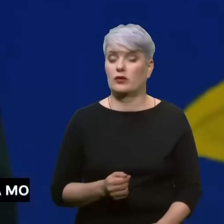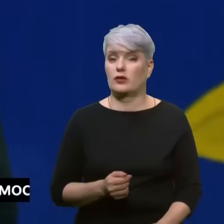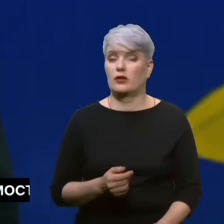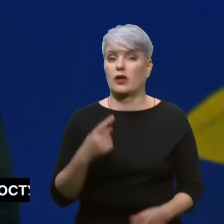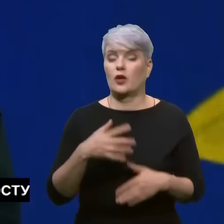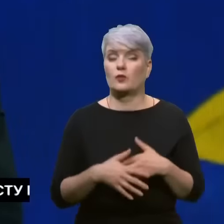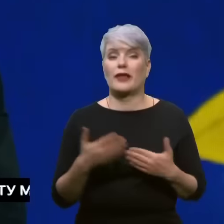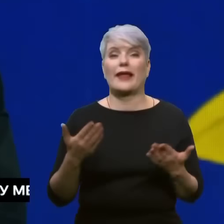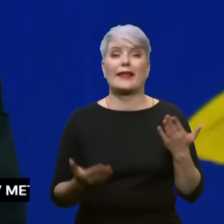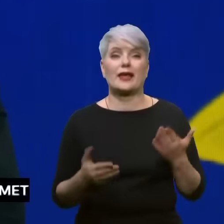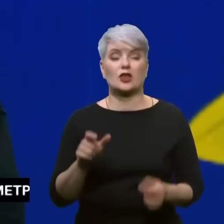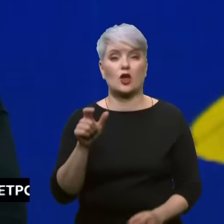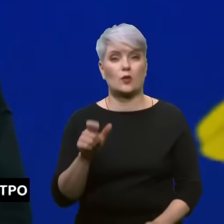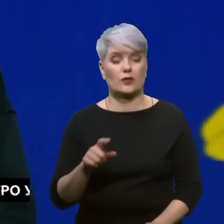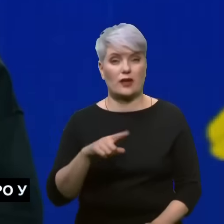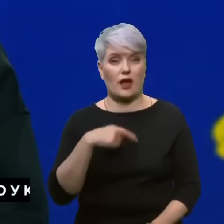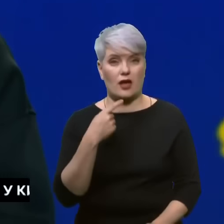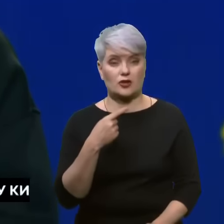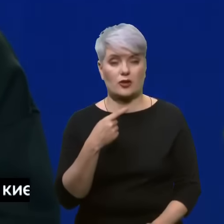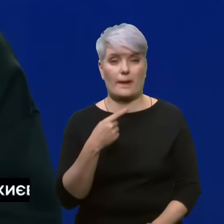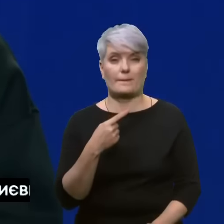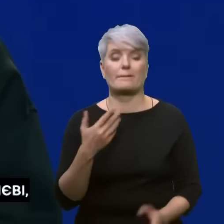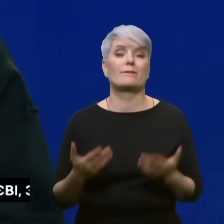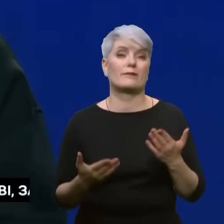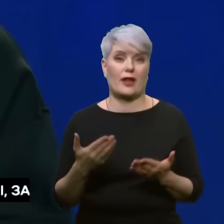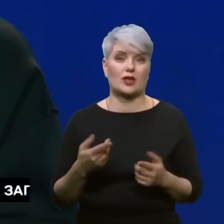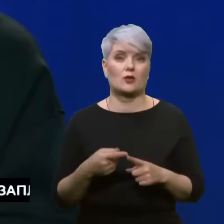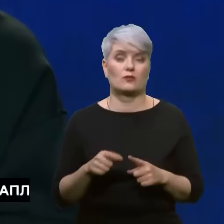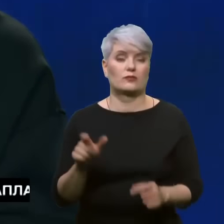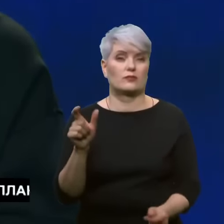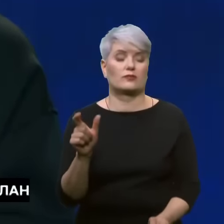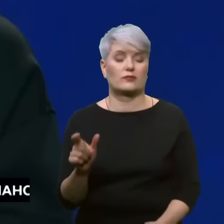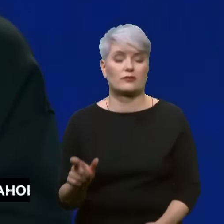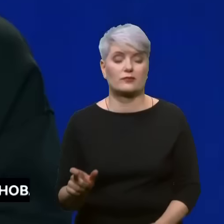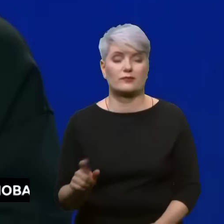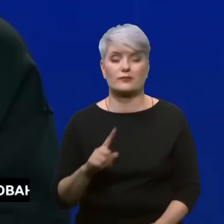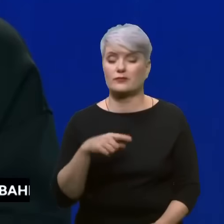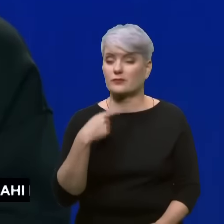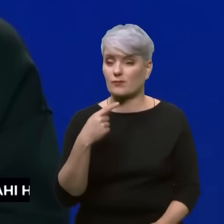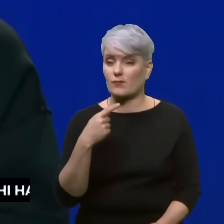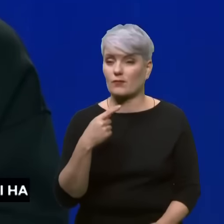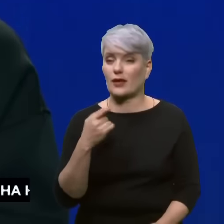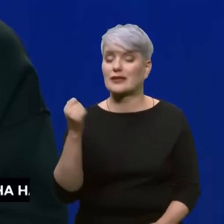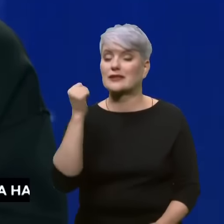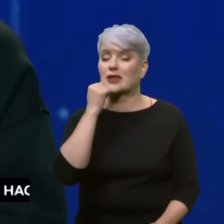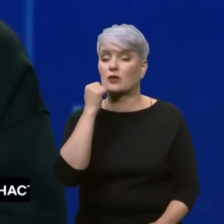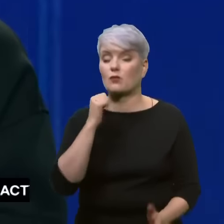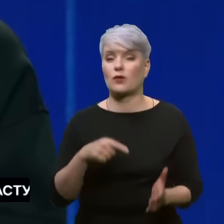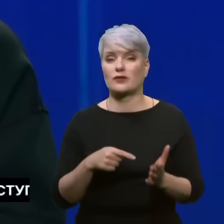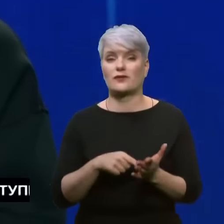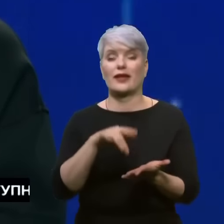розумієте, якщо людина каже, якщо вона людина, каже із Москви,